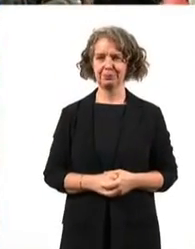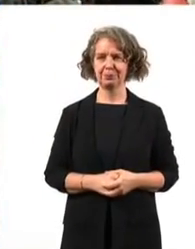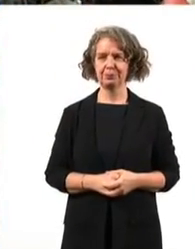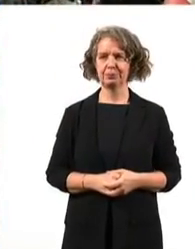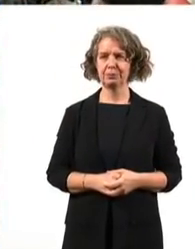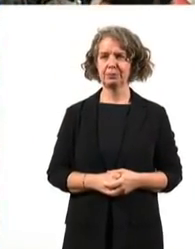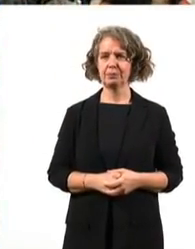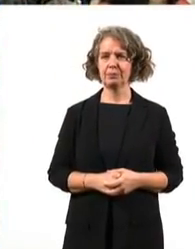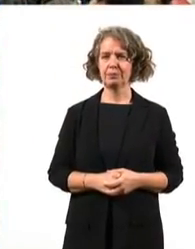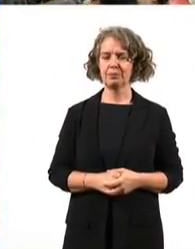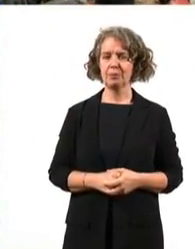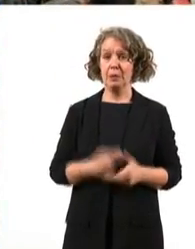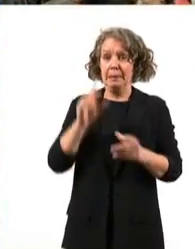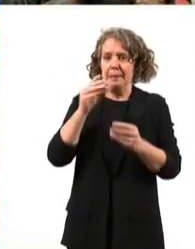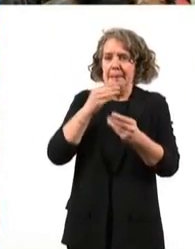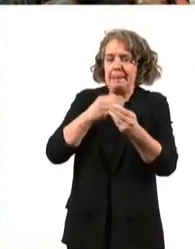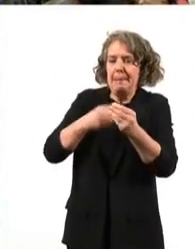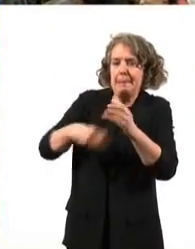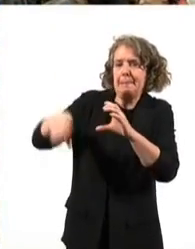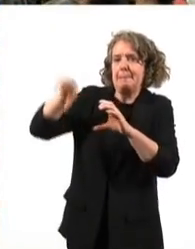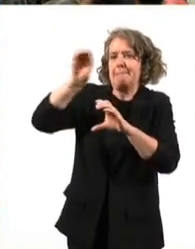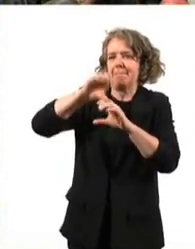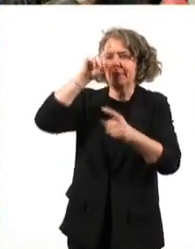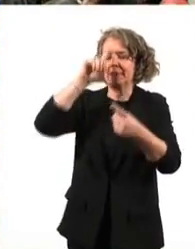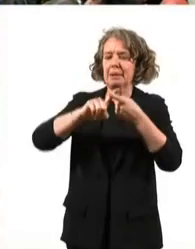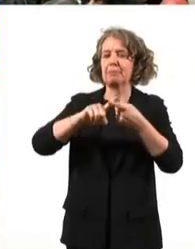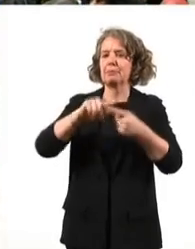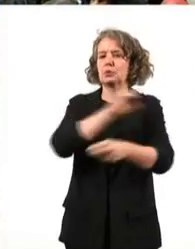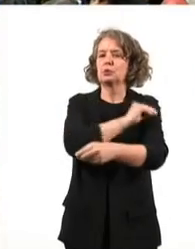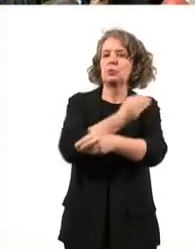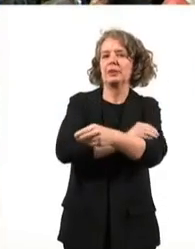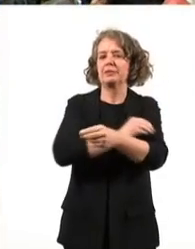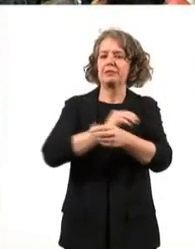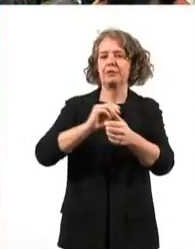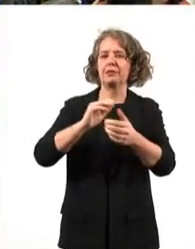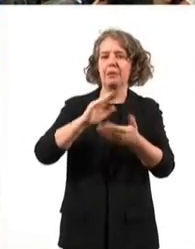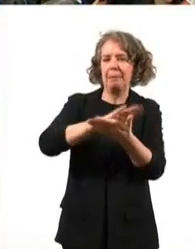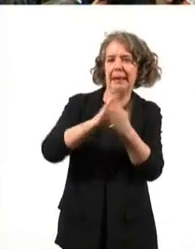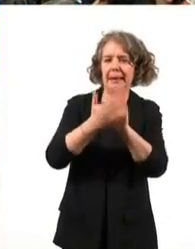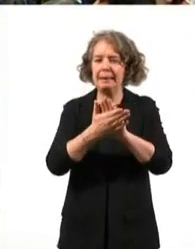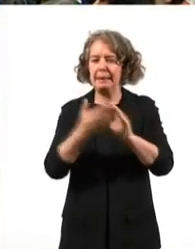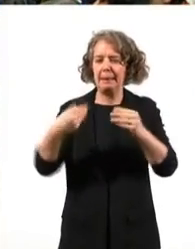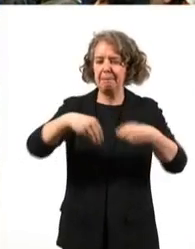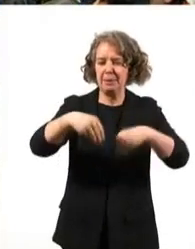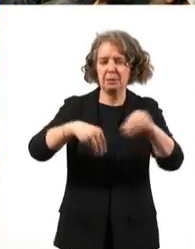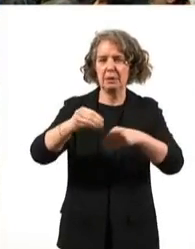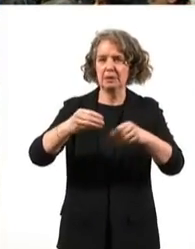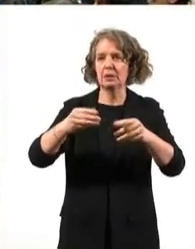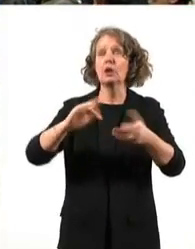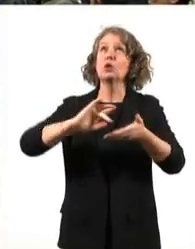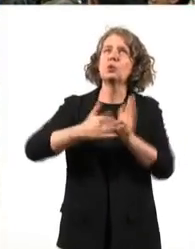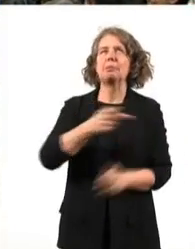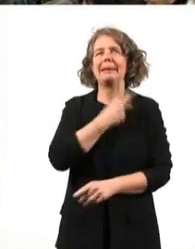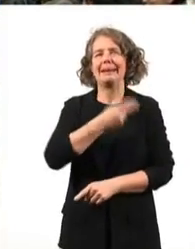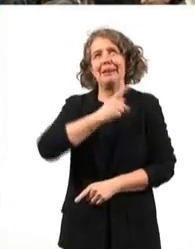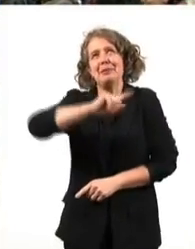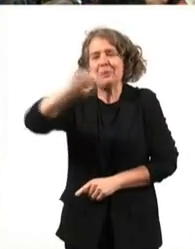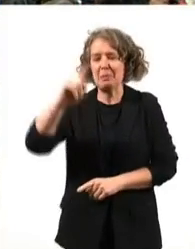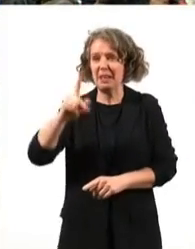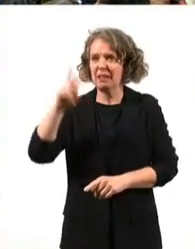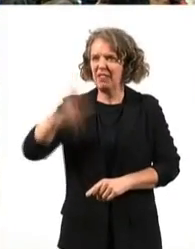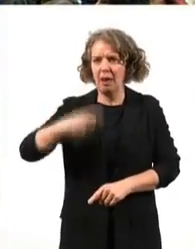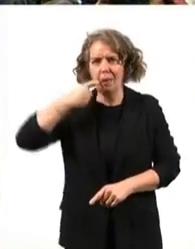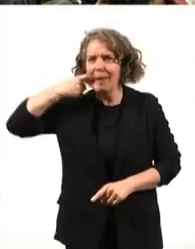Oui, juste un tout petit complément sur ces problèmes de paris sportifs. Je ne veux pas tout médicaliser, hein, mais c'est une addiction. C'est une véritable